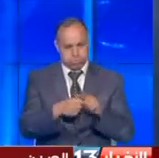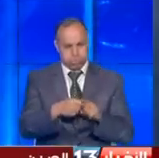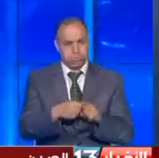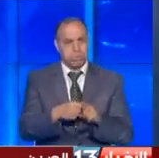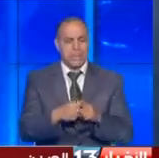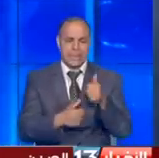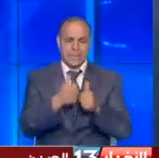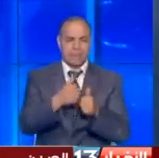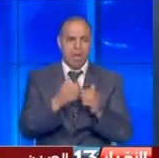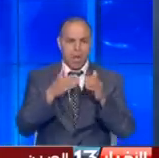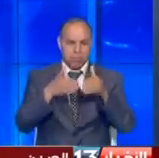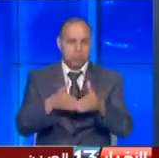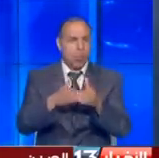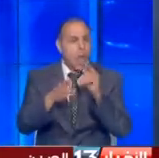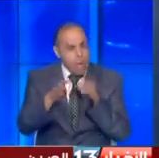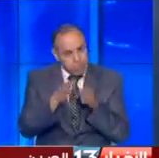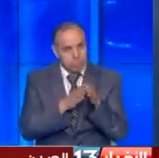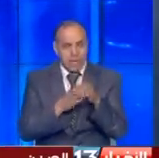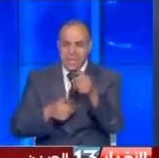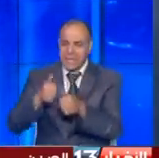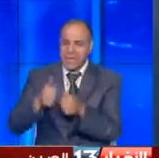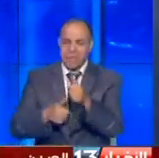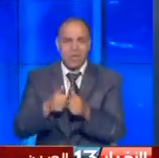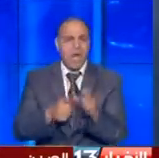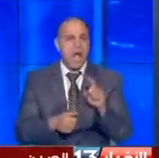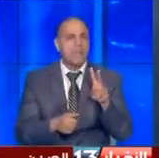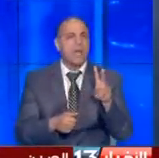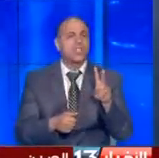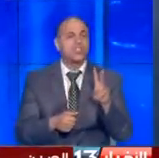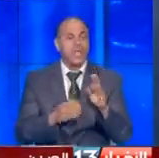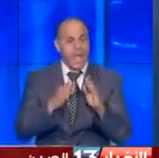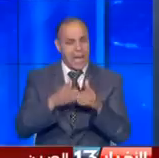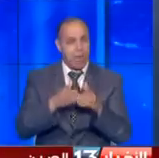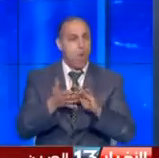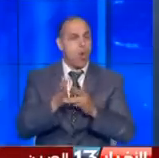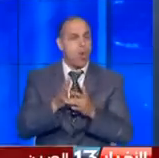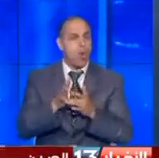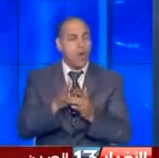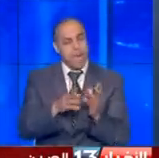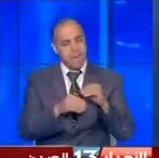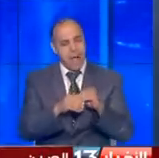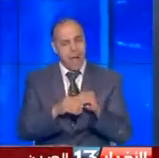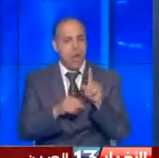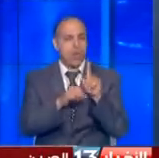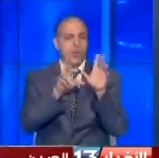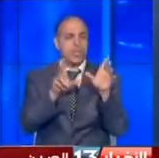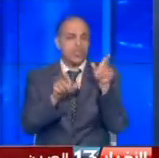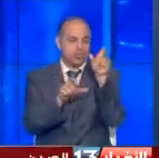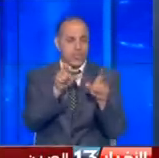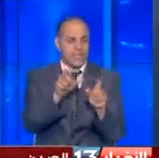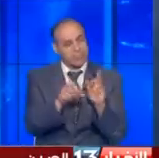بدأ سباق القوارب السنوي يتنافس فيه 12 قاربا، وكل قارب يقل 18